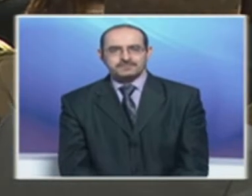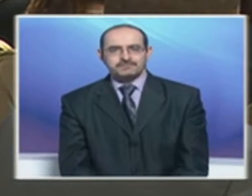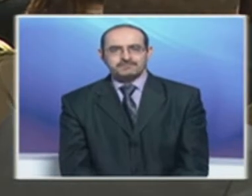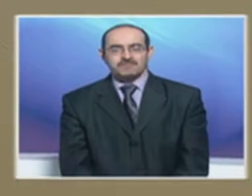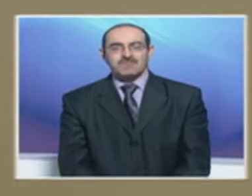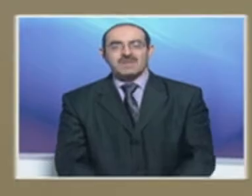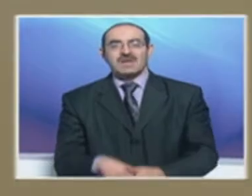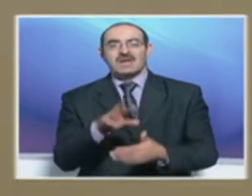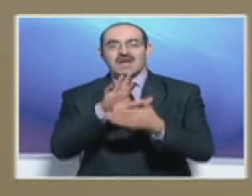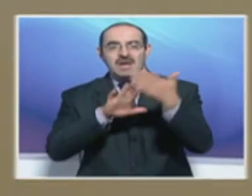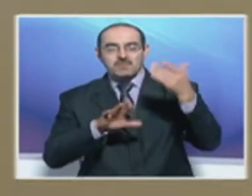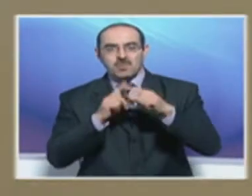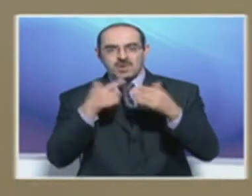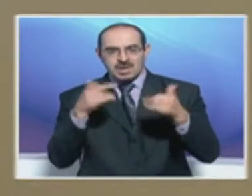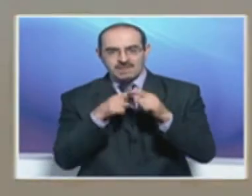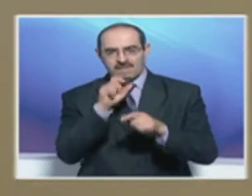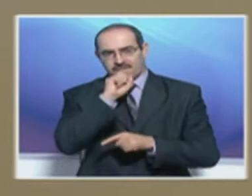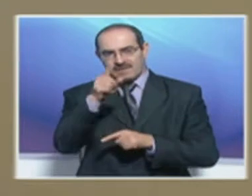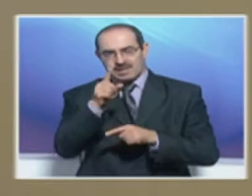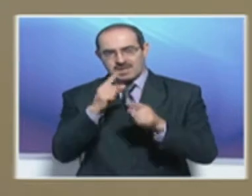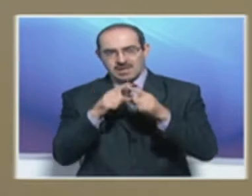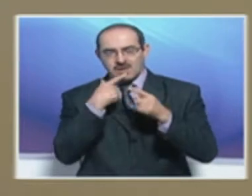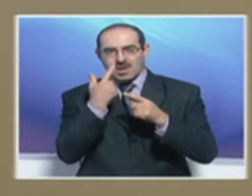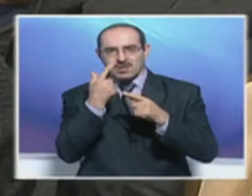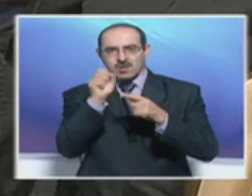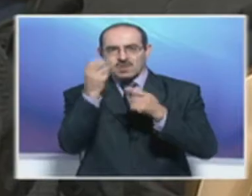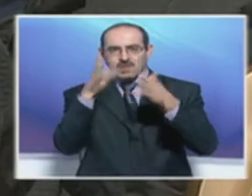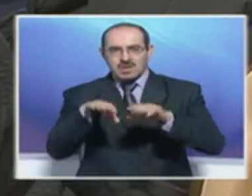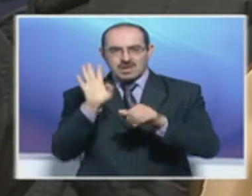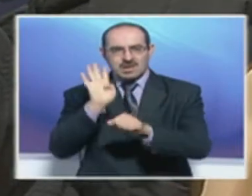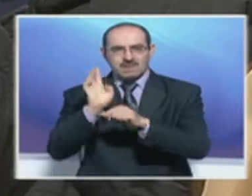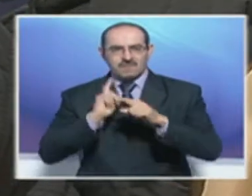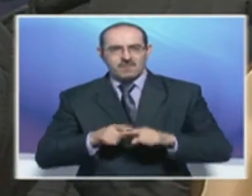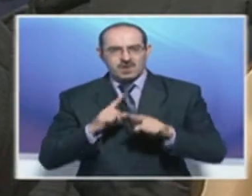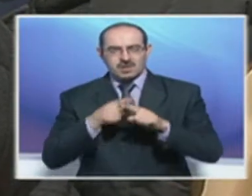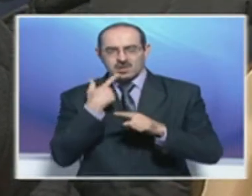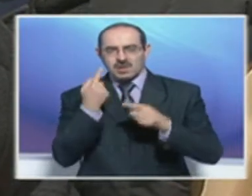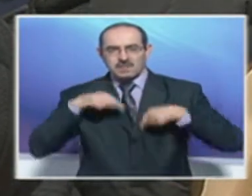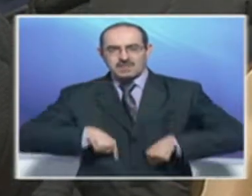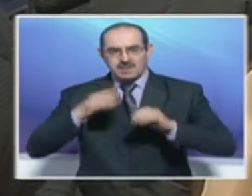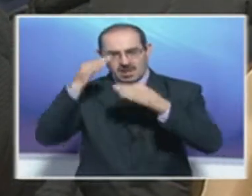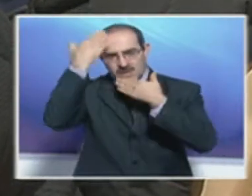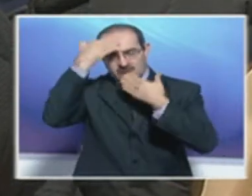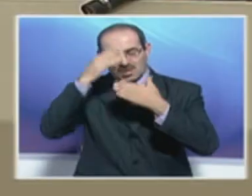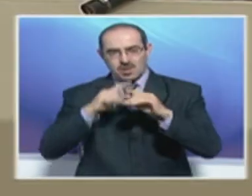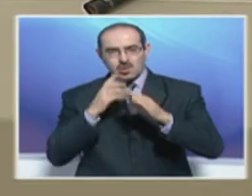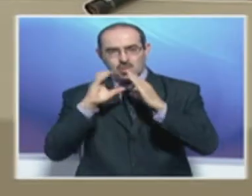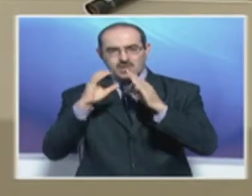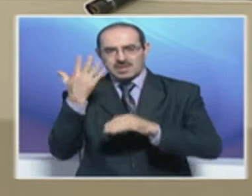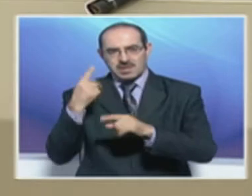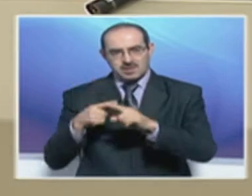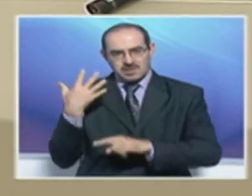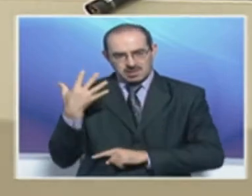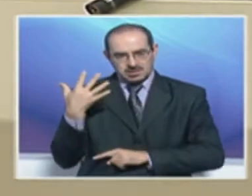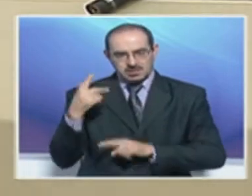تضمن بيان الجزائر الذي توج أشغال الندوة 14 لوزراء خارجية حوار